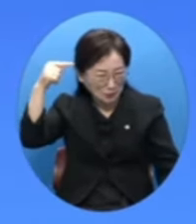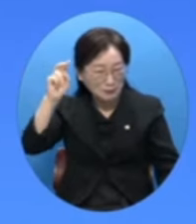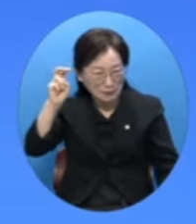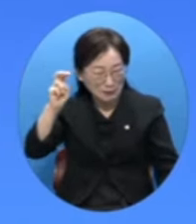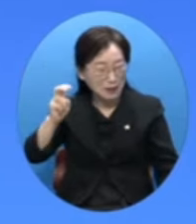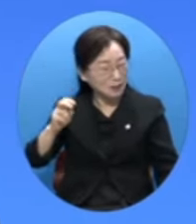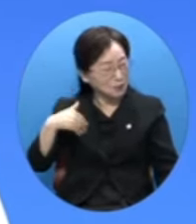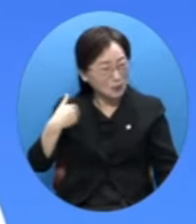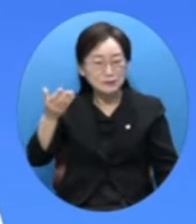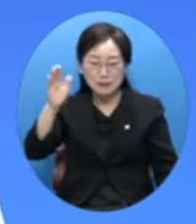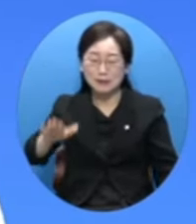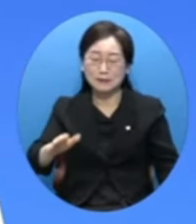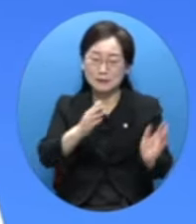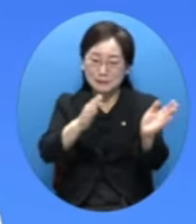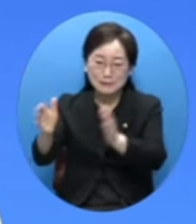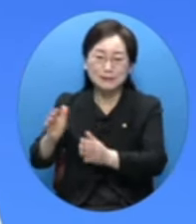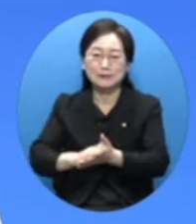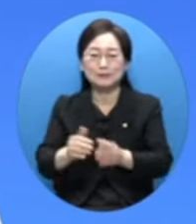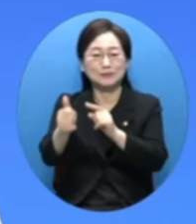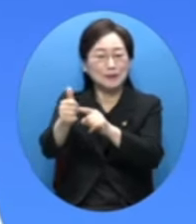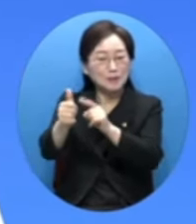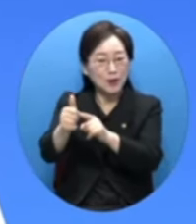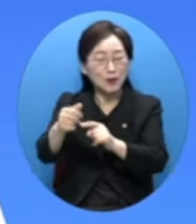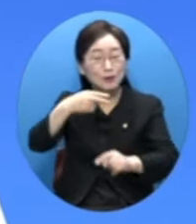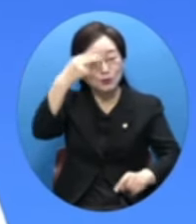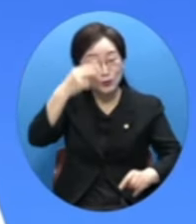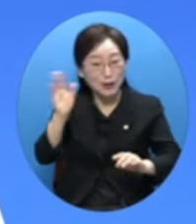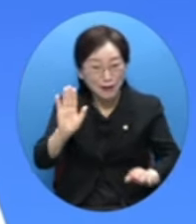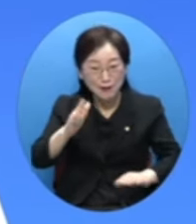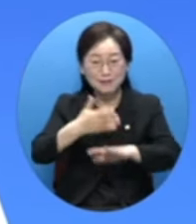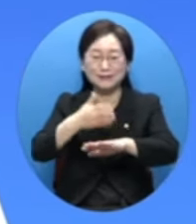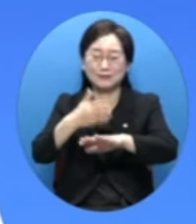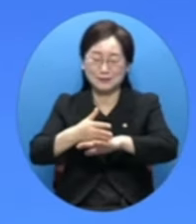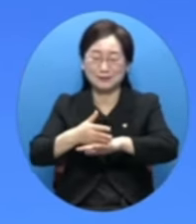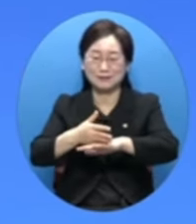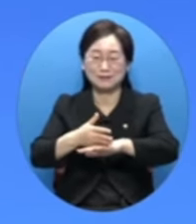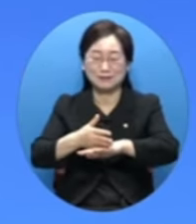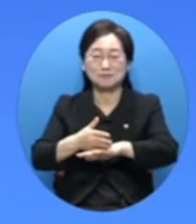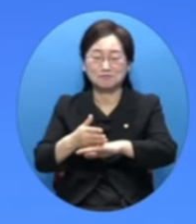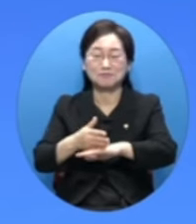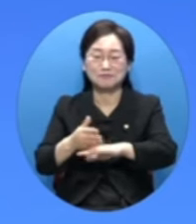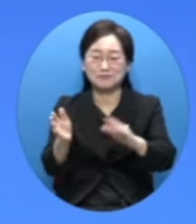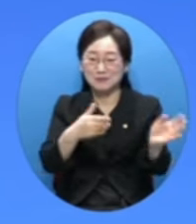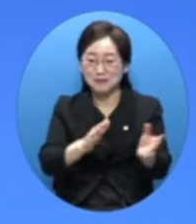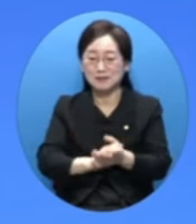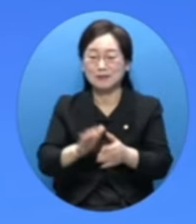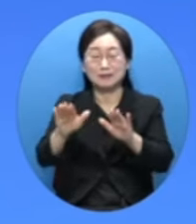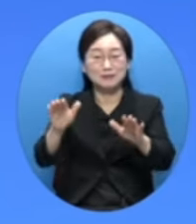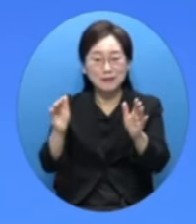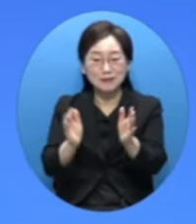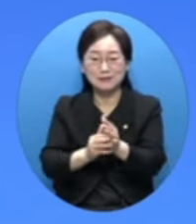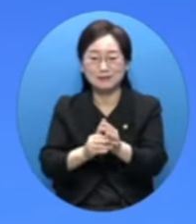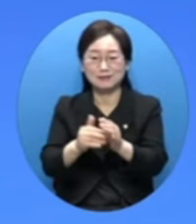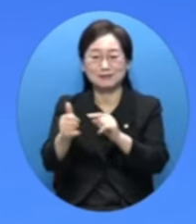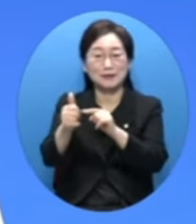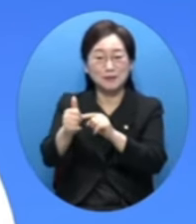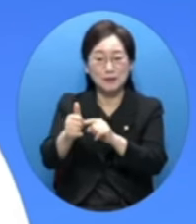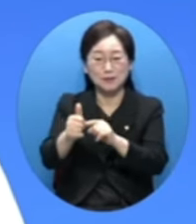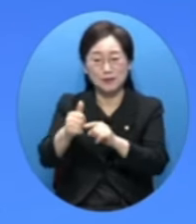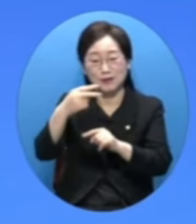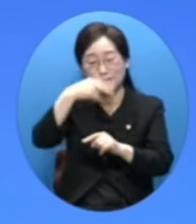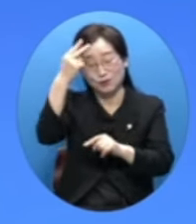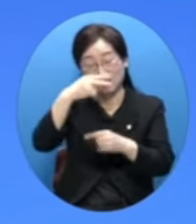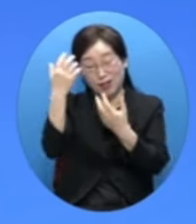하여간 어쨌건 우리 남편 어떻게 술 안 마신 거 감사하고 어쨌건 우리 남편이 지금까지 술 종맹으로